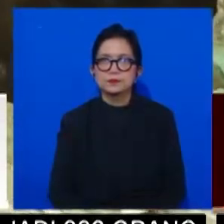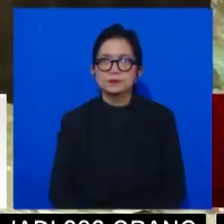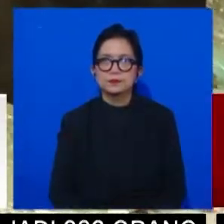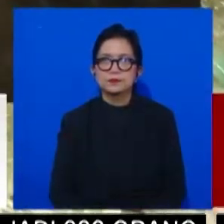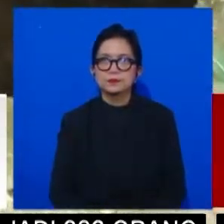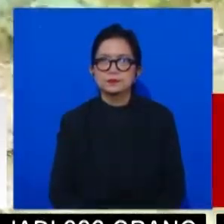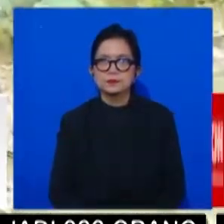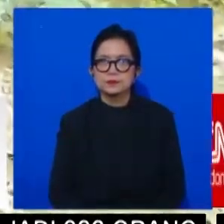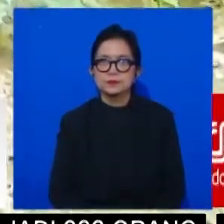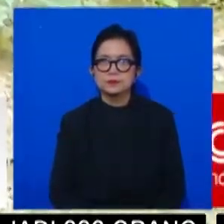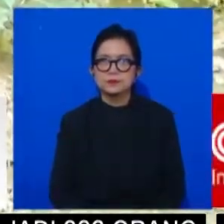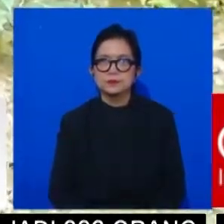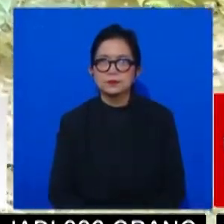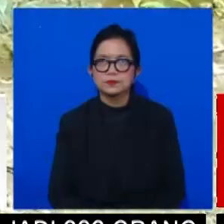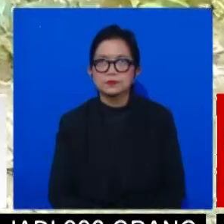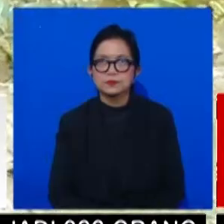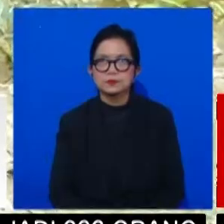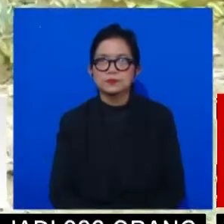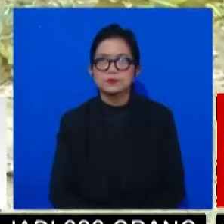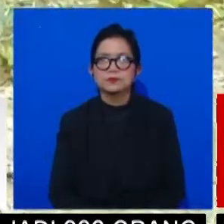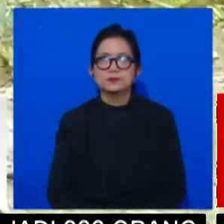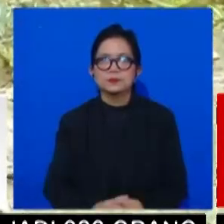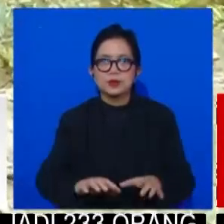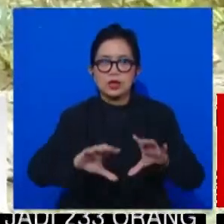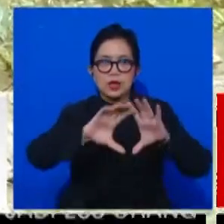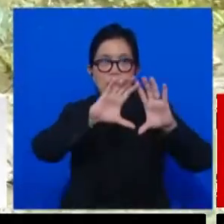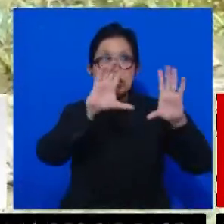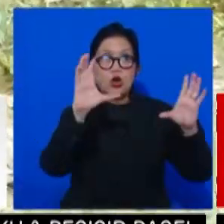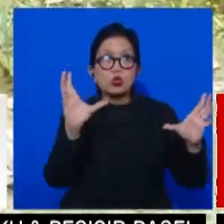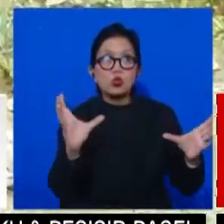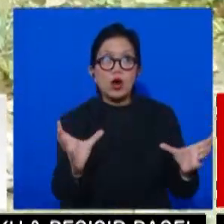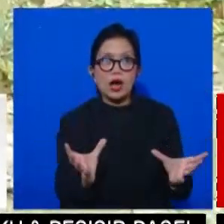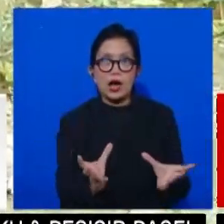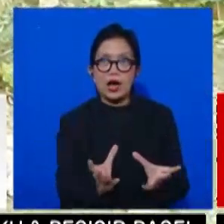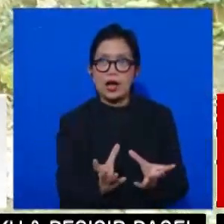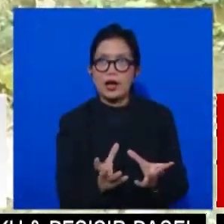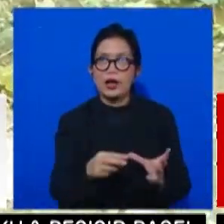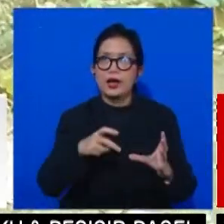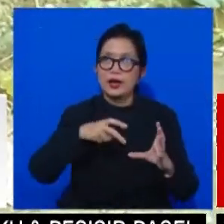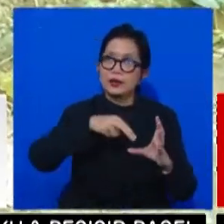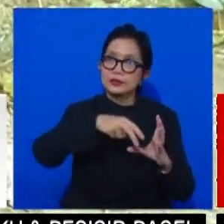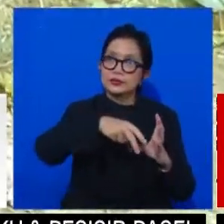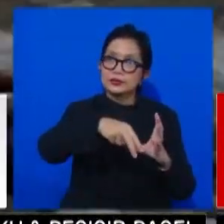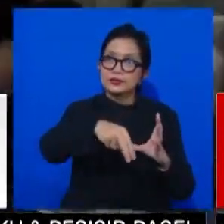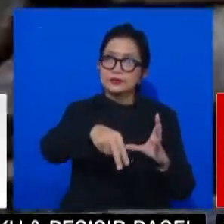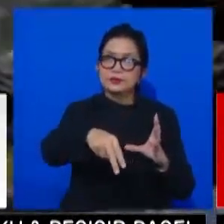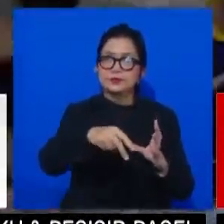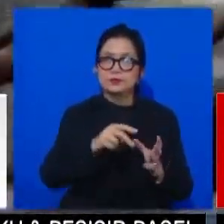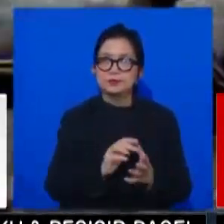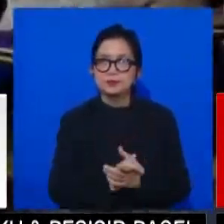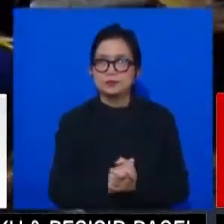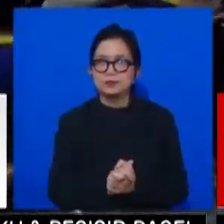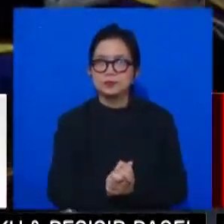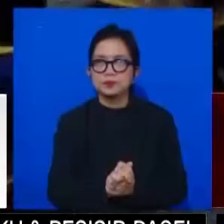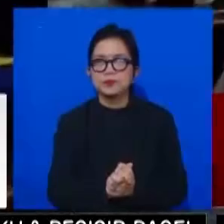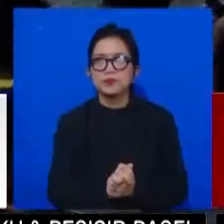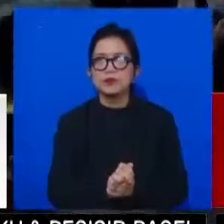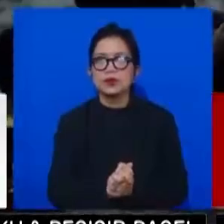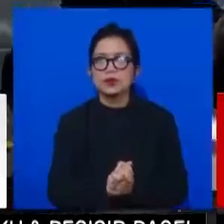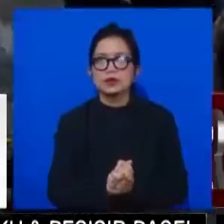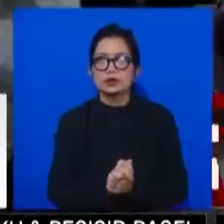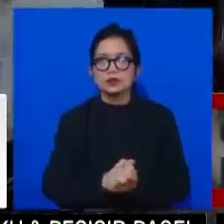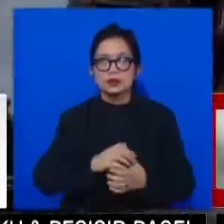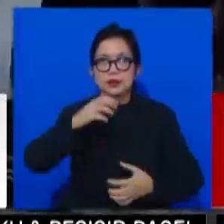juga bisa menikmati wisata menyusuri gua kars sekitar air terjun. Untuk menikmati objek wisata air terjun di Bantimurung, Kabupaten Maros